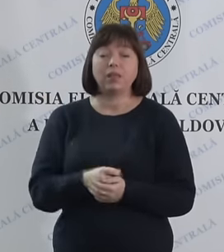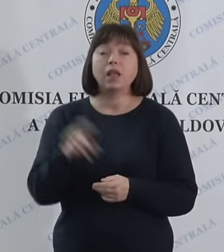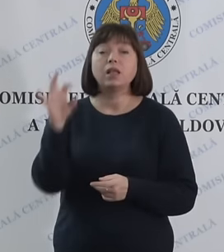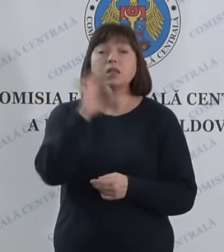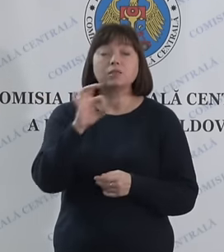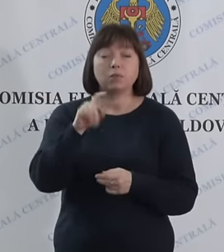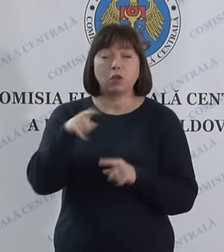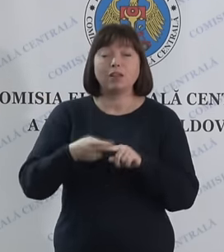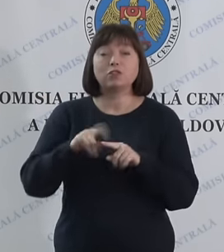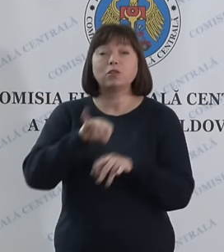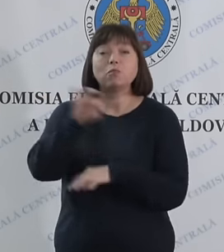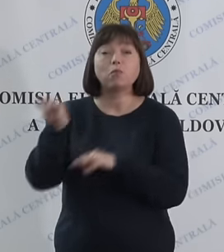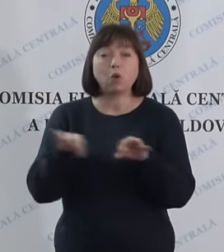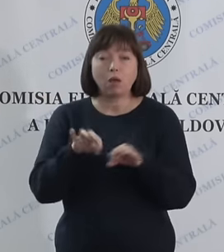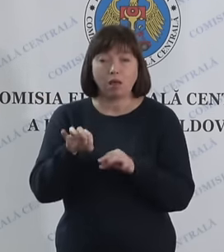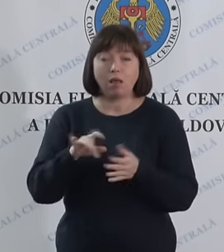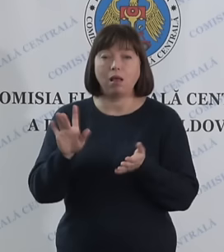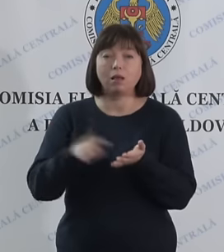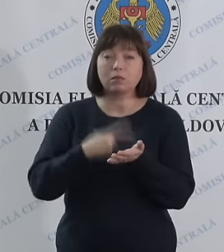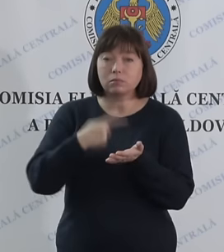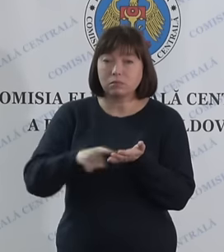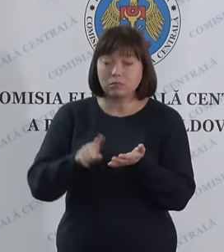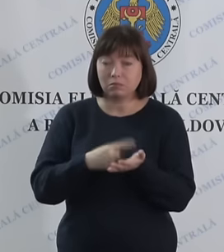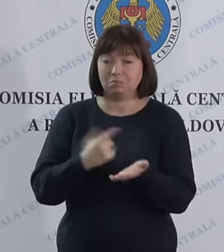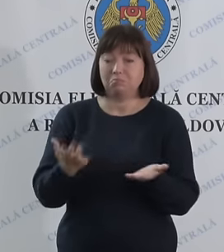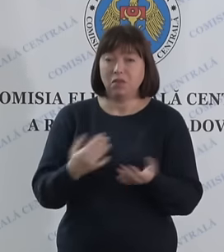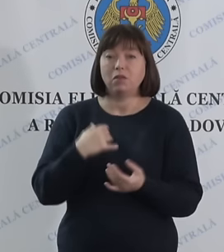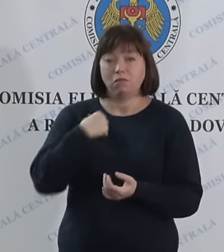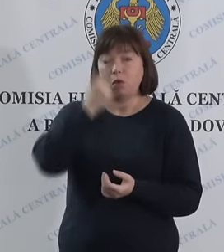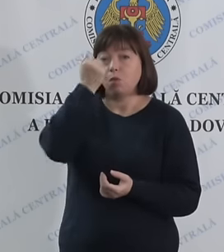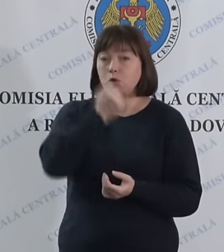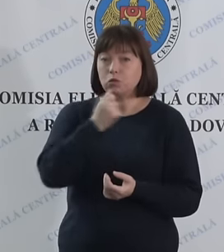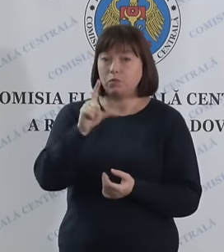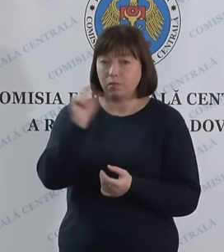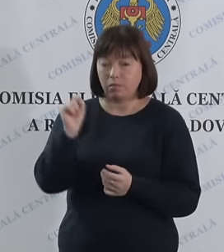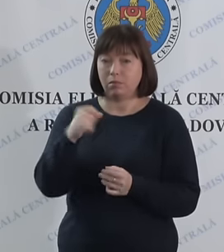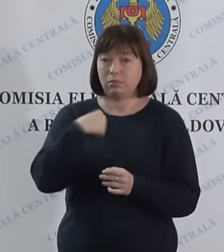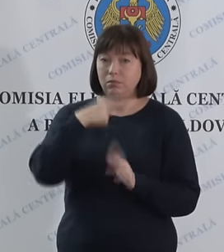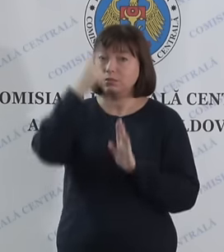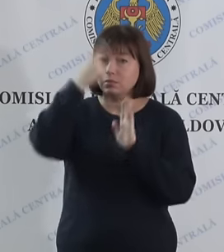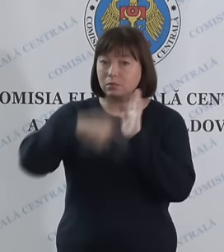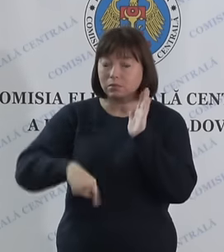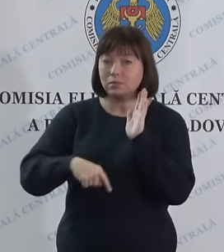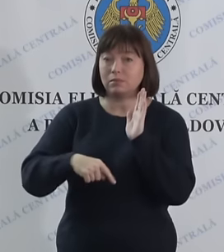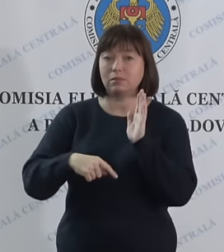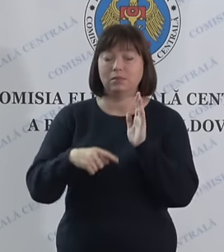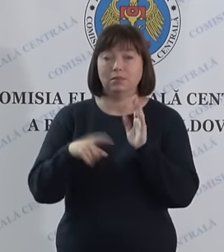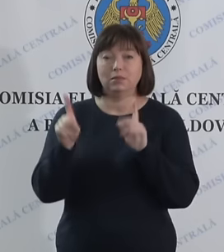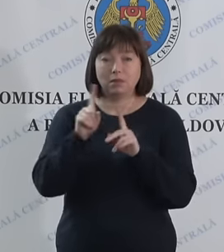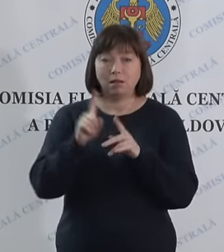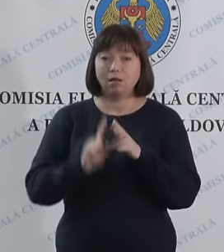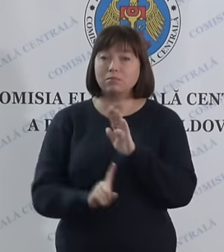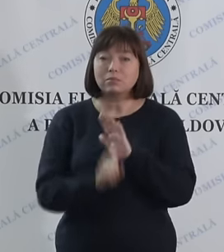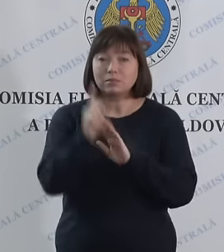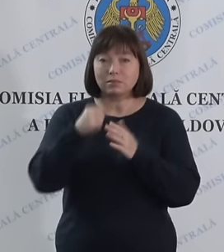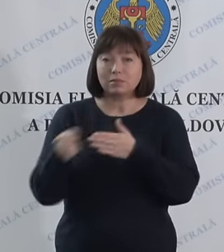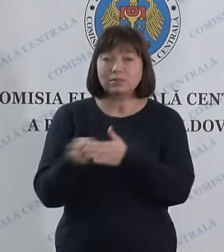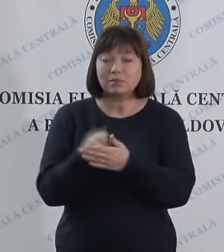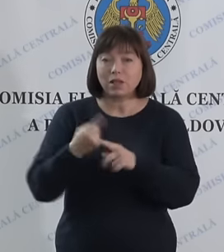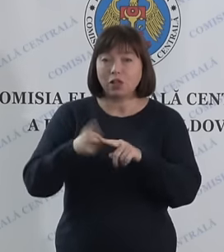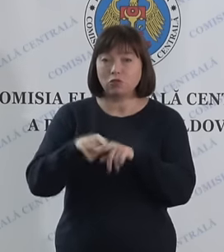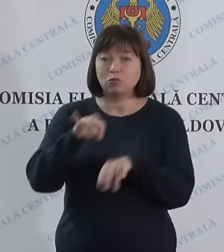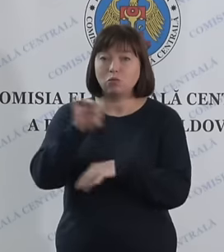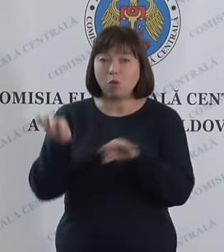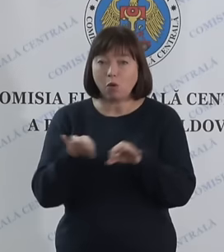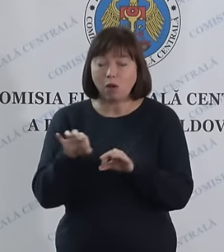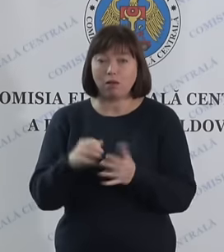lot, mulțumesc frumos pentru încredere, pentru sprijin în pilotarea acestui proiect. Vreau să